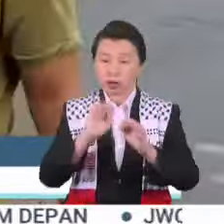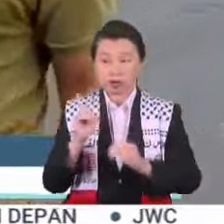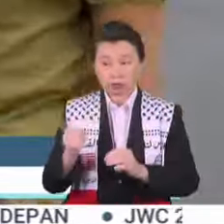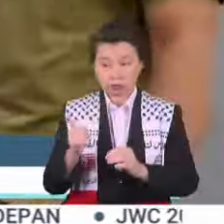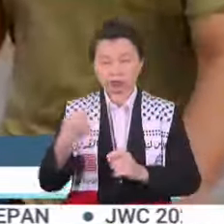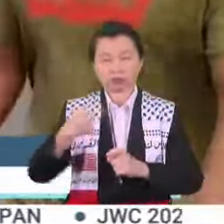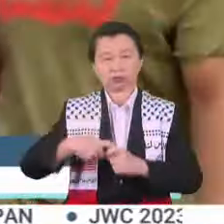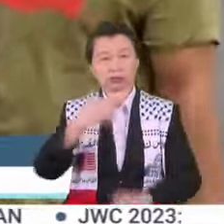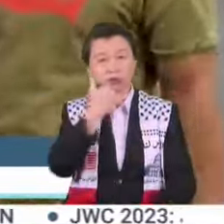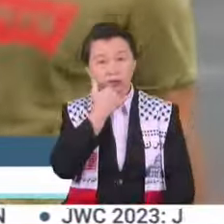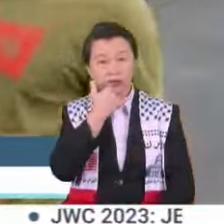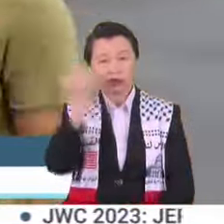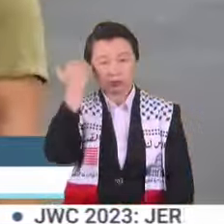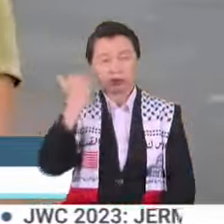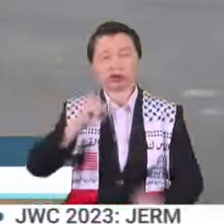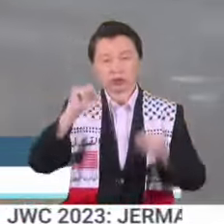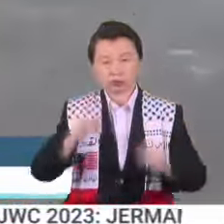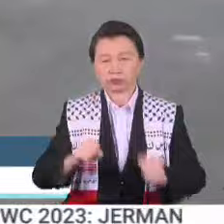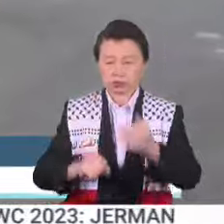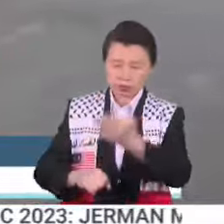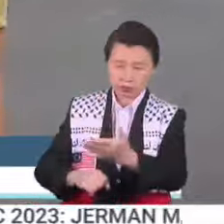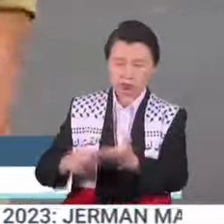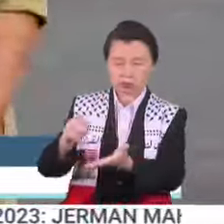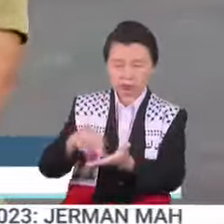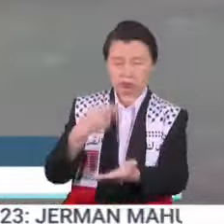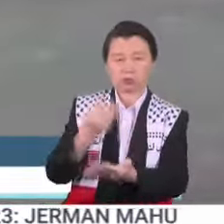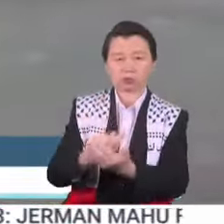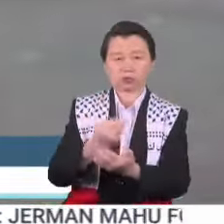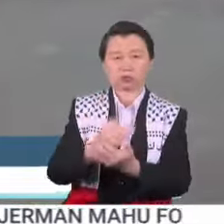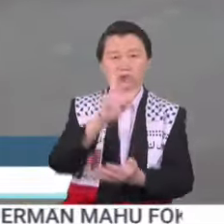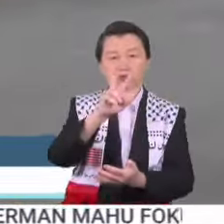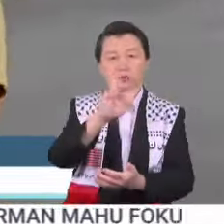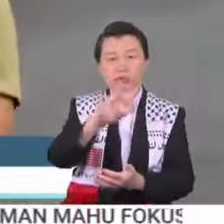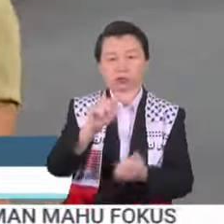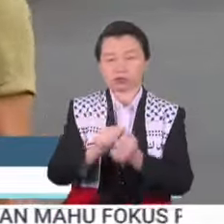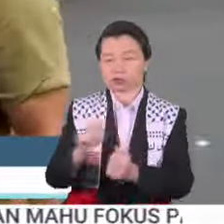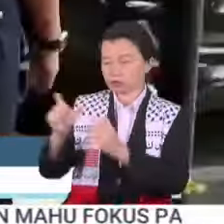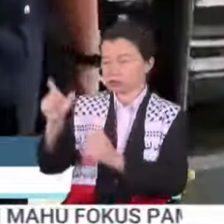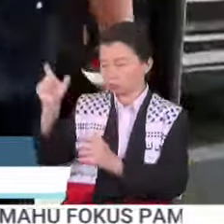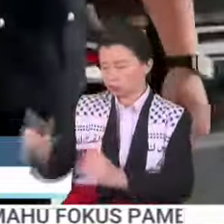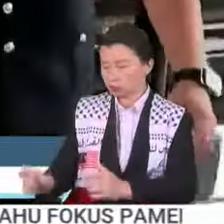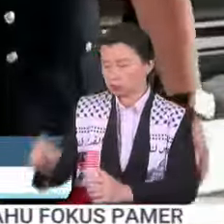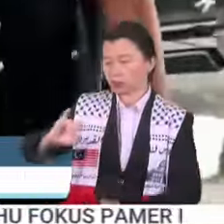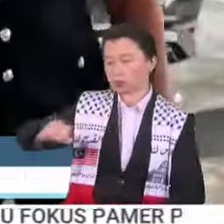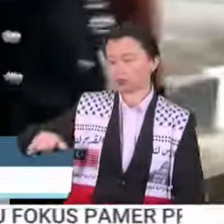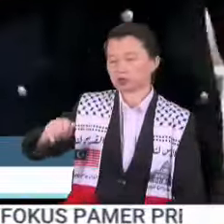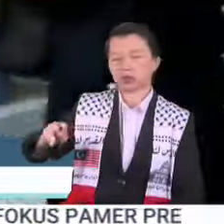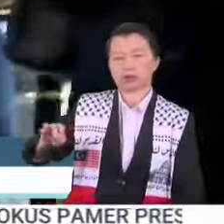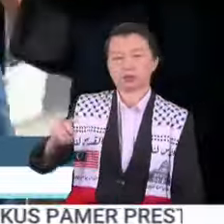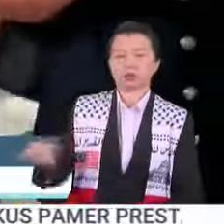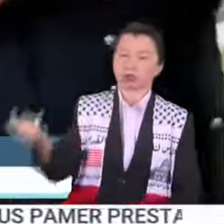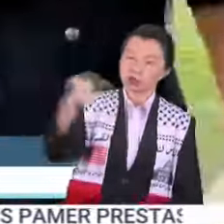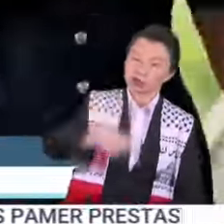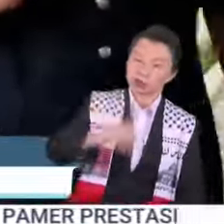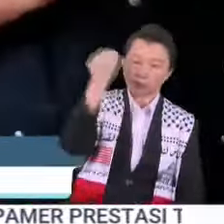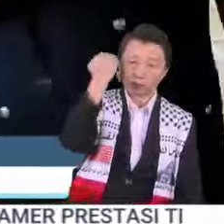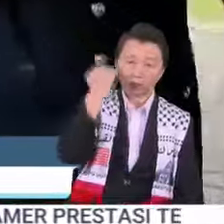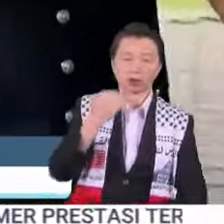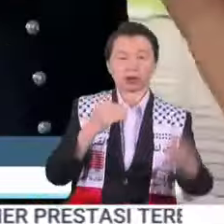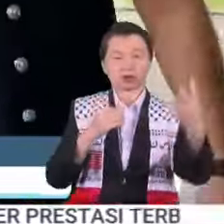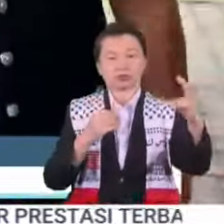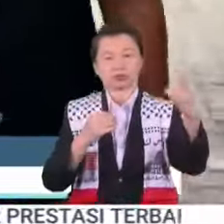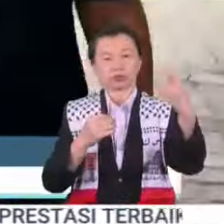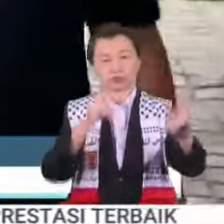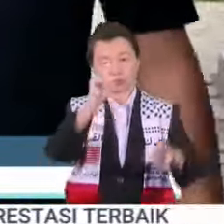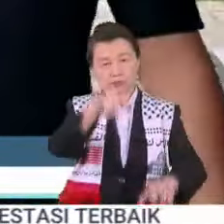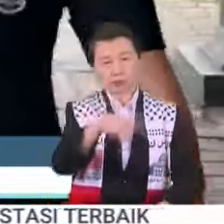sabit kesalahan. Mahkamah membenarkan tertuduh diikat jamin RM2,000 dengan seorang penjamin. Sebutan semula kes pada 17